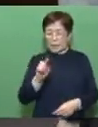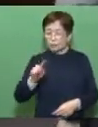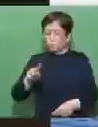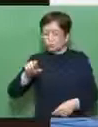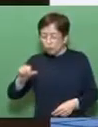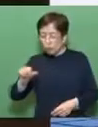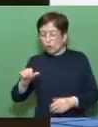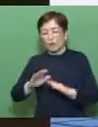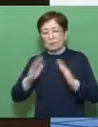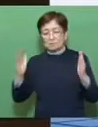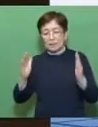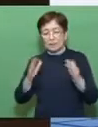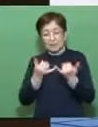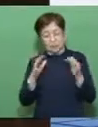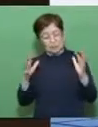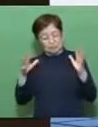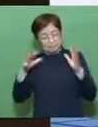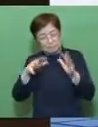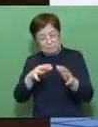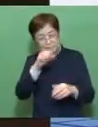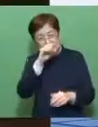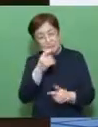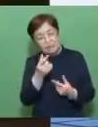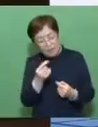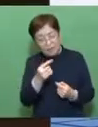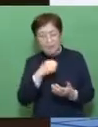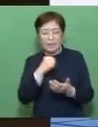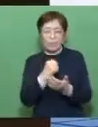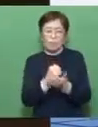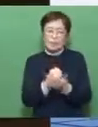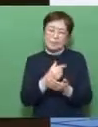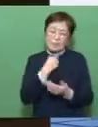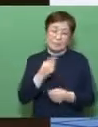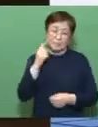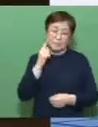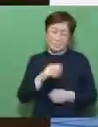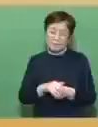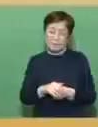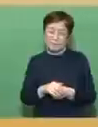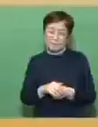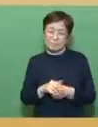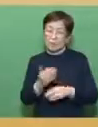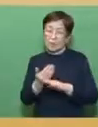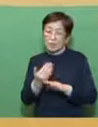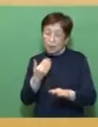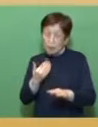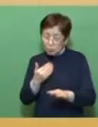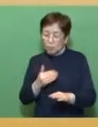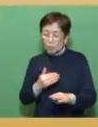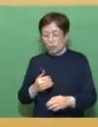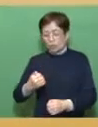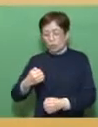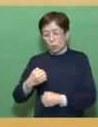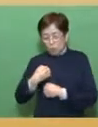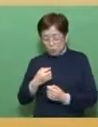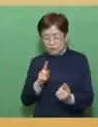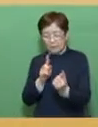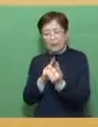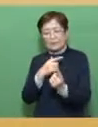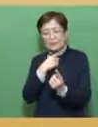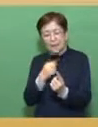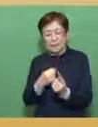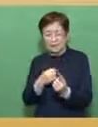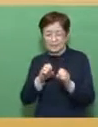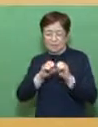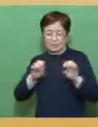はい是非あの成功させたいと思いますしそれ以外の地域も体兵庫はい兵庫にどうぞおいでください